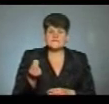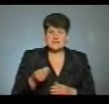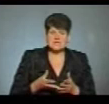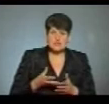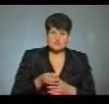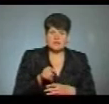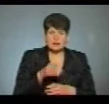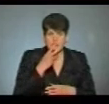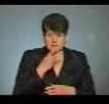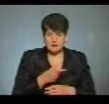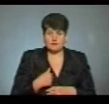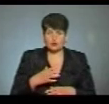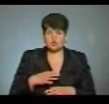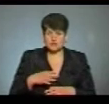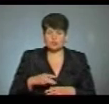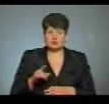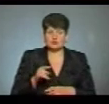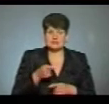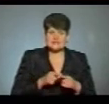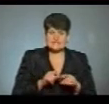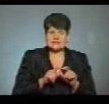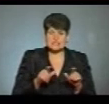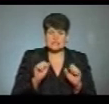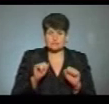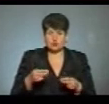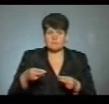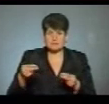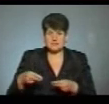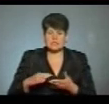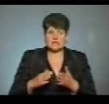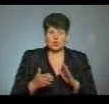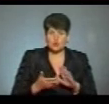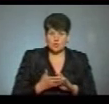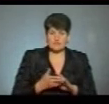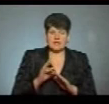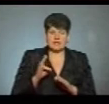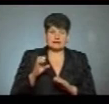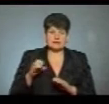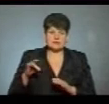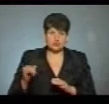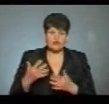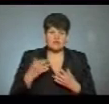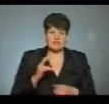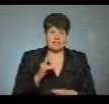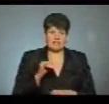них передбачено, і ми очікуємо, що ці заклади зможуть підписати договори із НСЗУ вже у квітні.